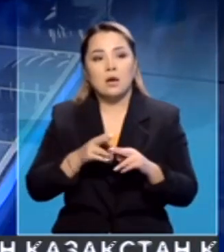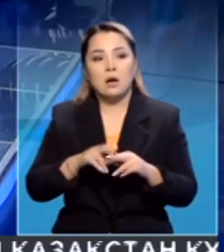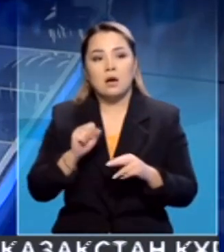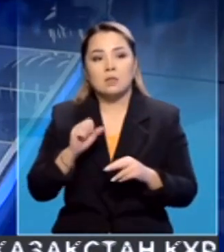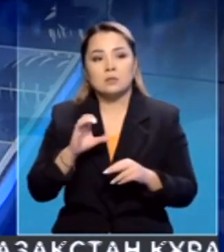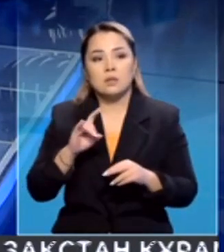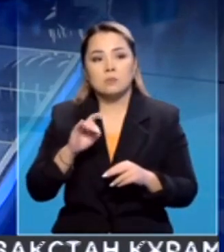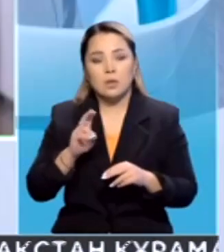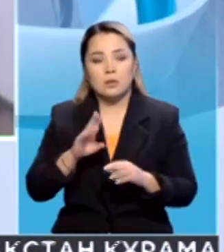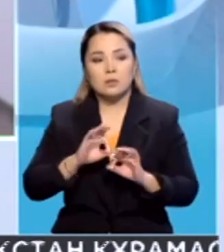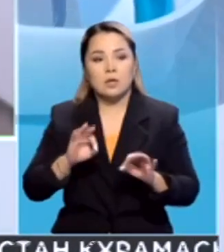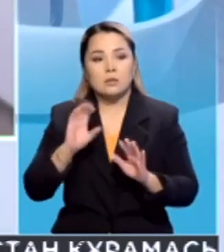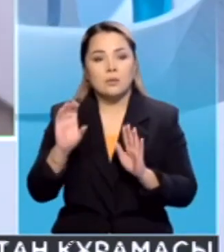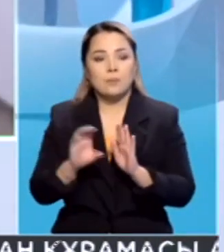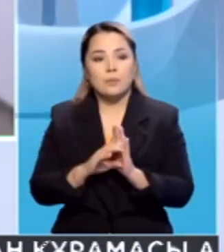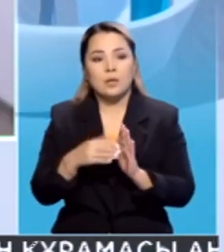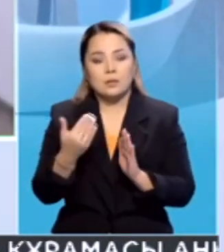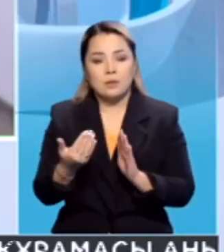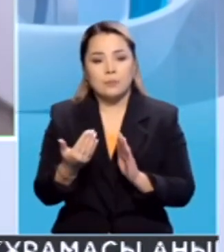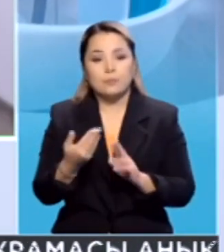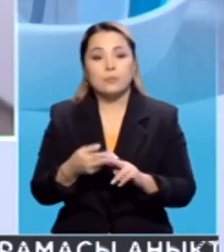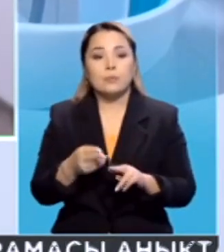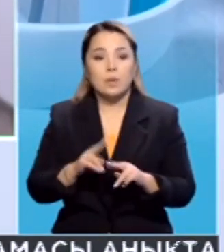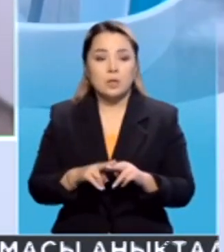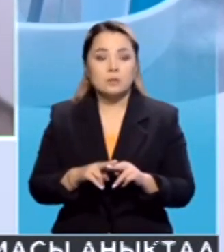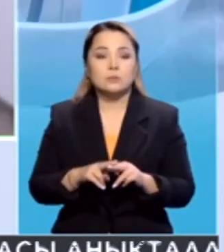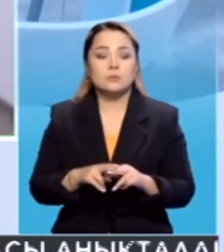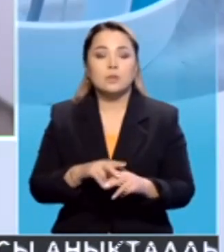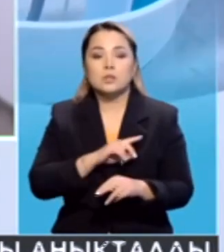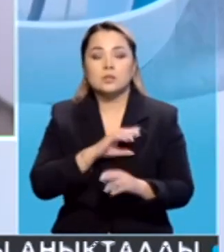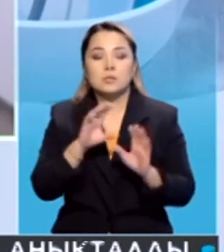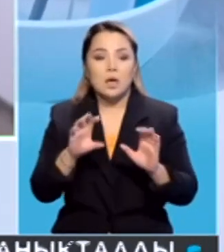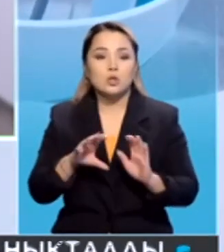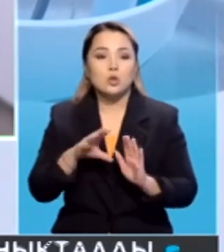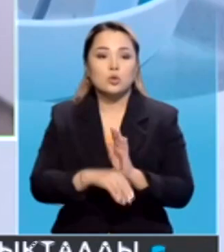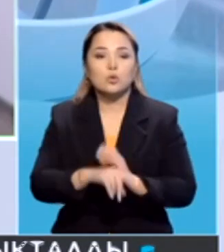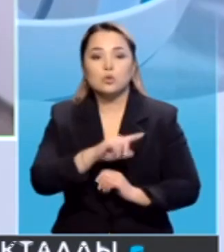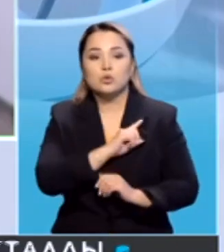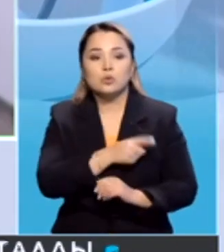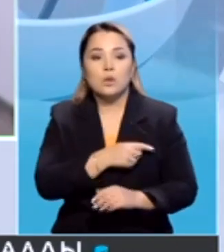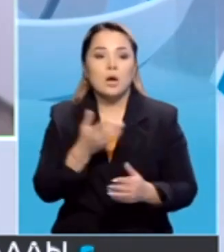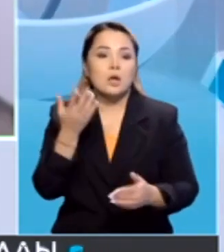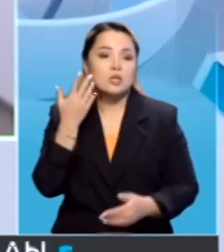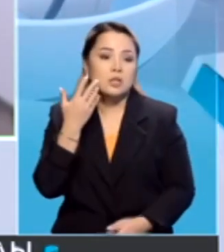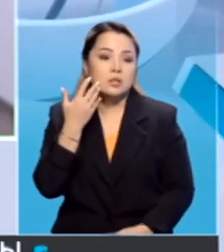Асылбек Данияр айтып береді. Асылбек, бұл заң қашан күшіне енеді?